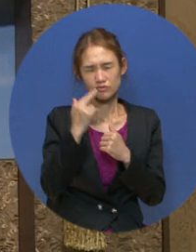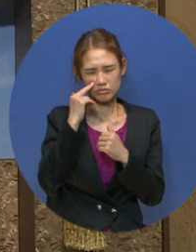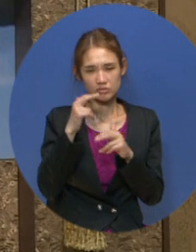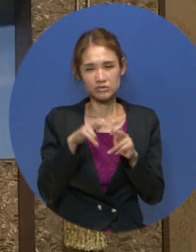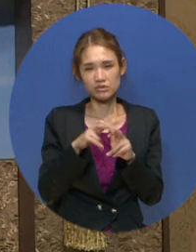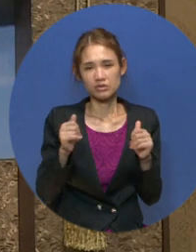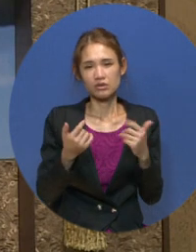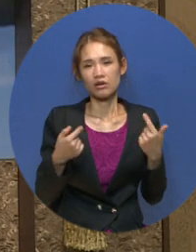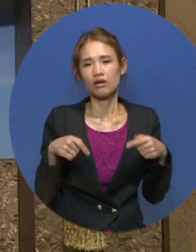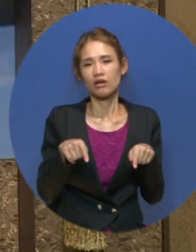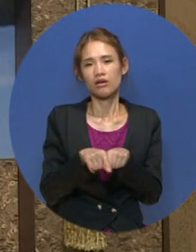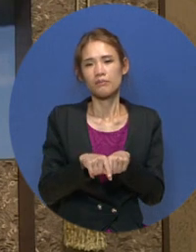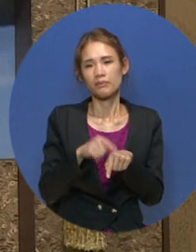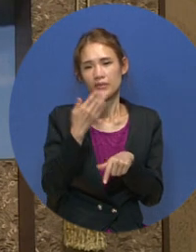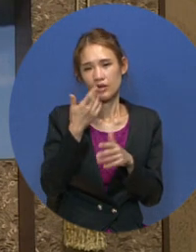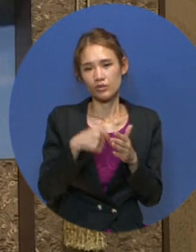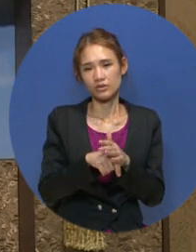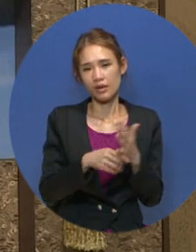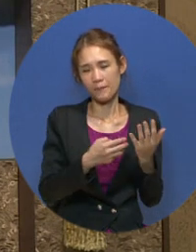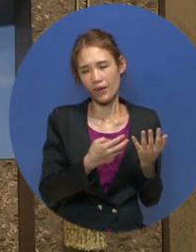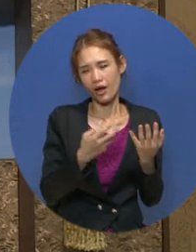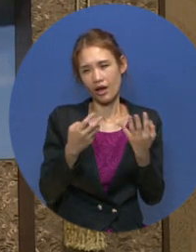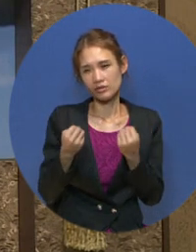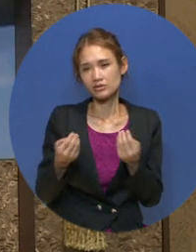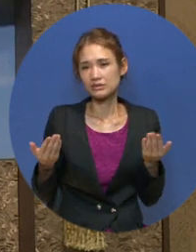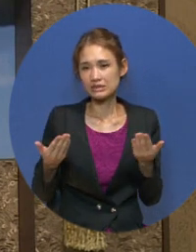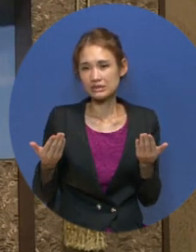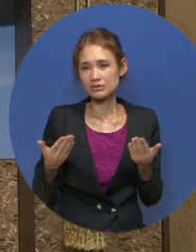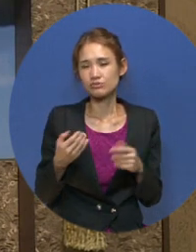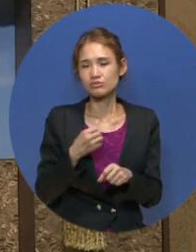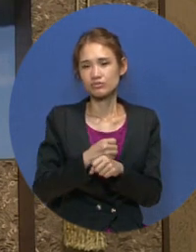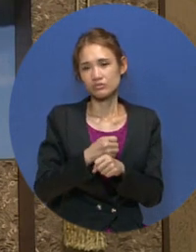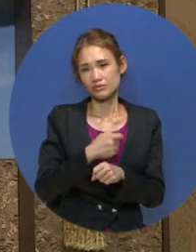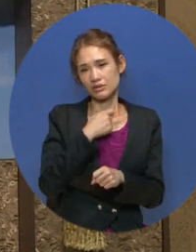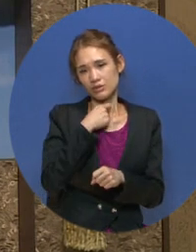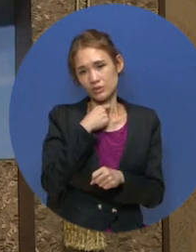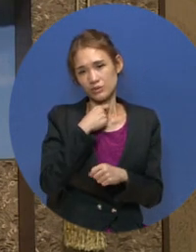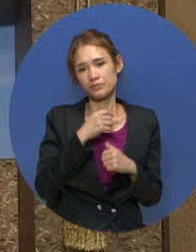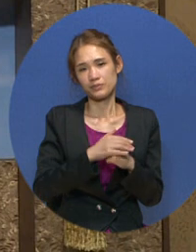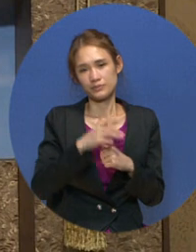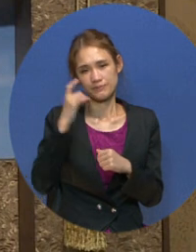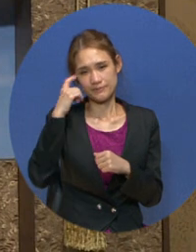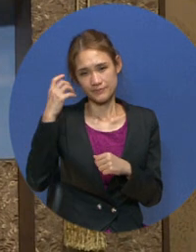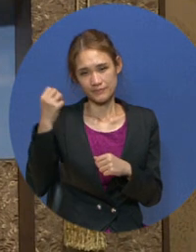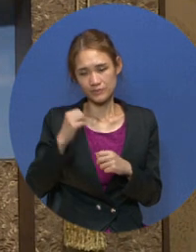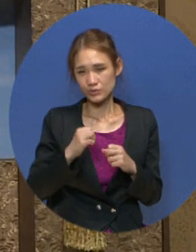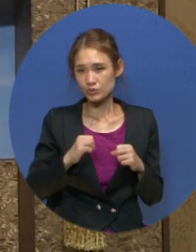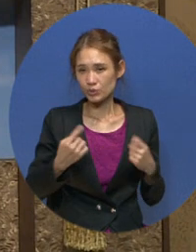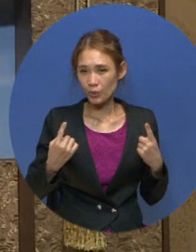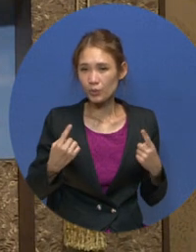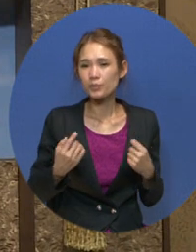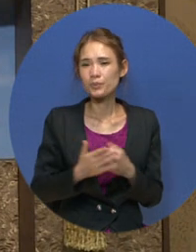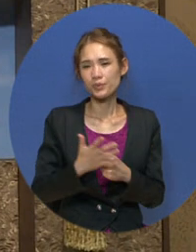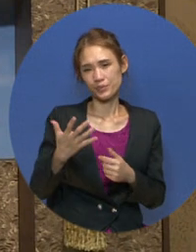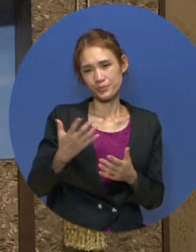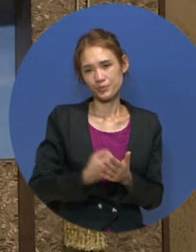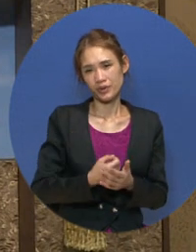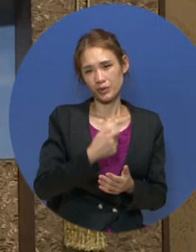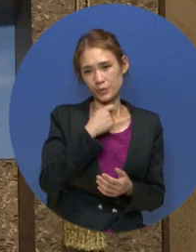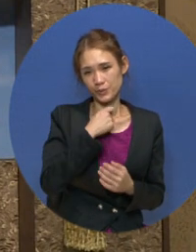중증장애인들이 함께 할 수 있는 좀 많은 직무들을 좀 만들어야 되겠다라는 그런 동기도 좀 이렇게 부여받게